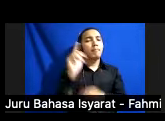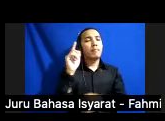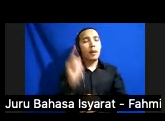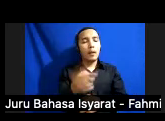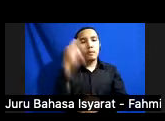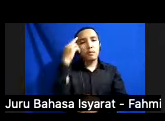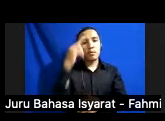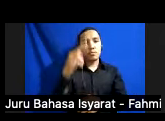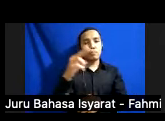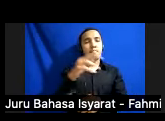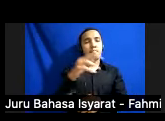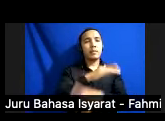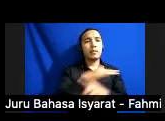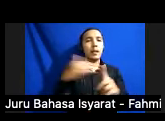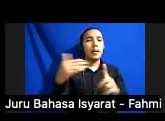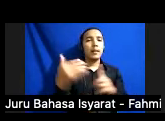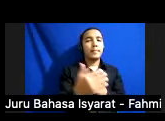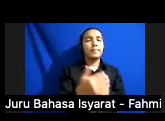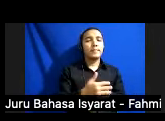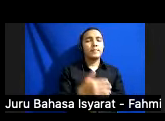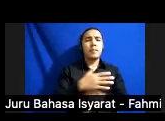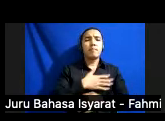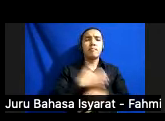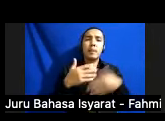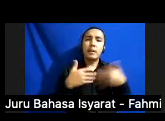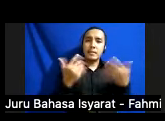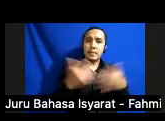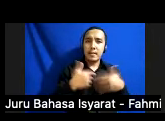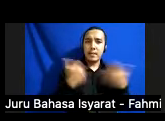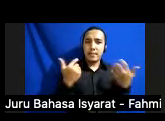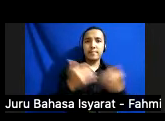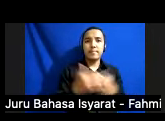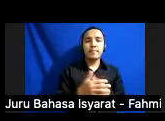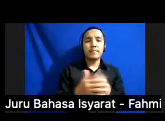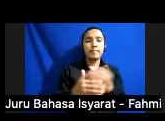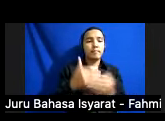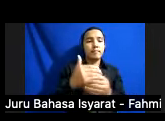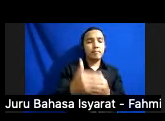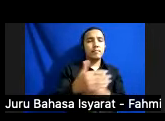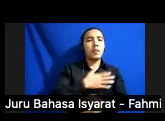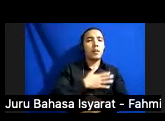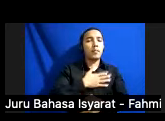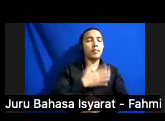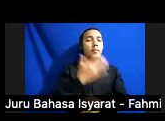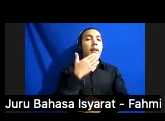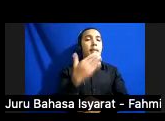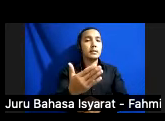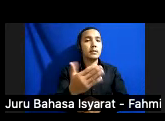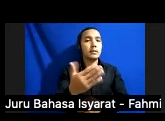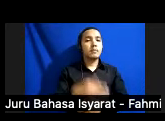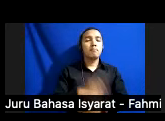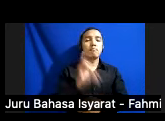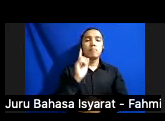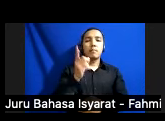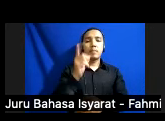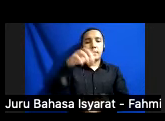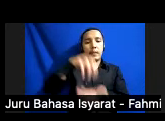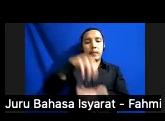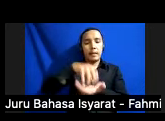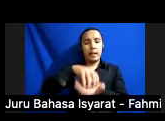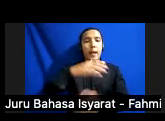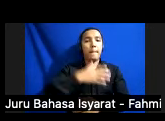Ya, sangat bahagialah saya. Terus saya sangat berterima kasih karena di tempat kami ada